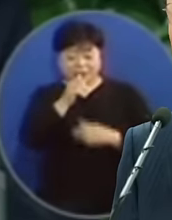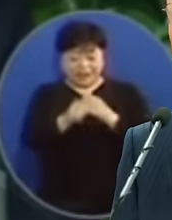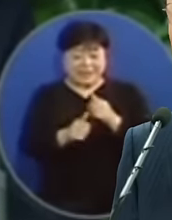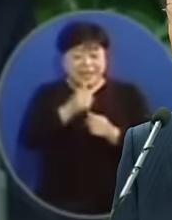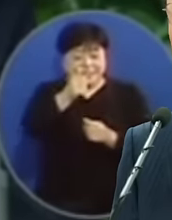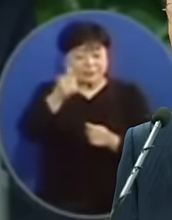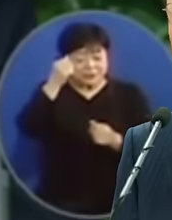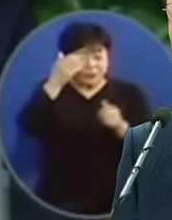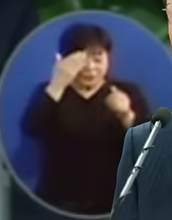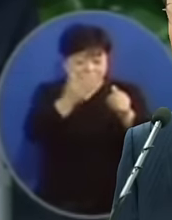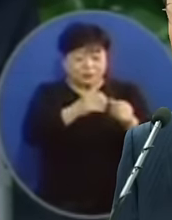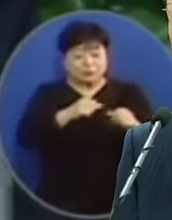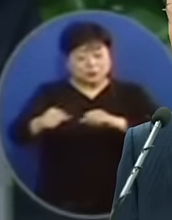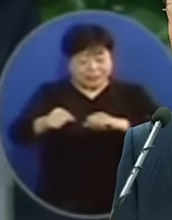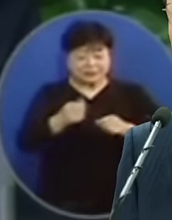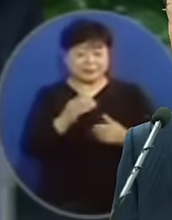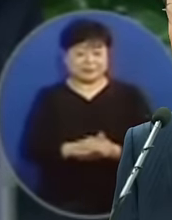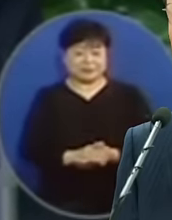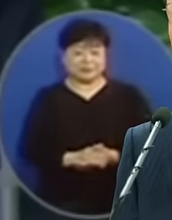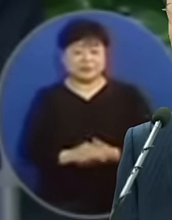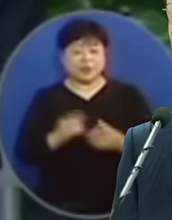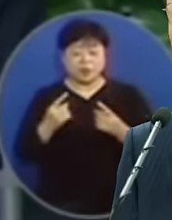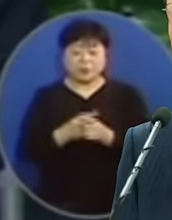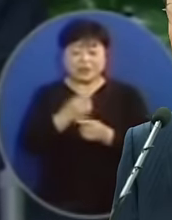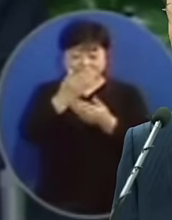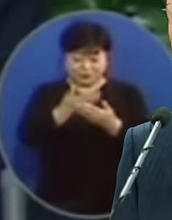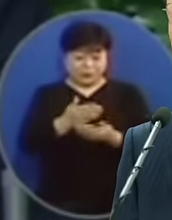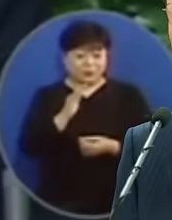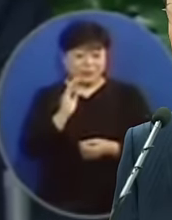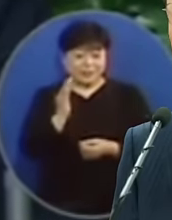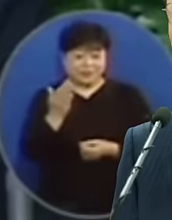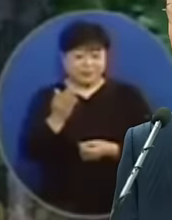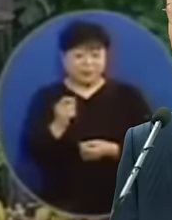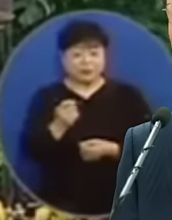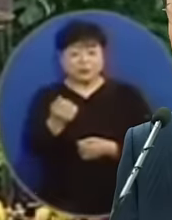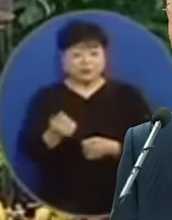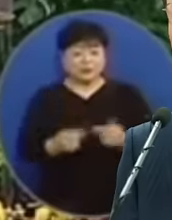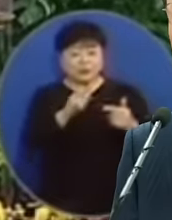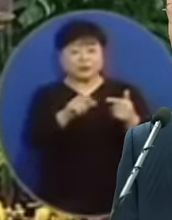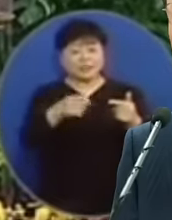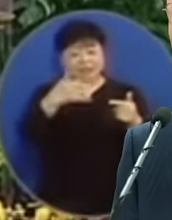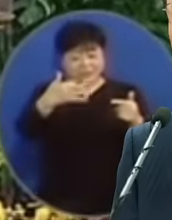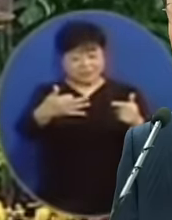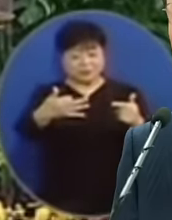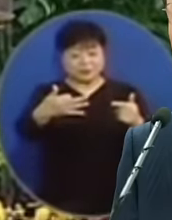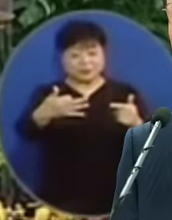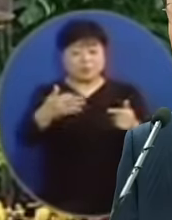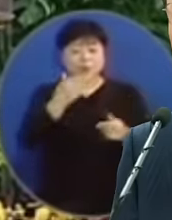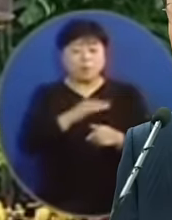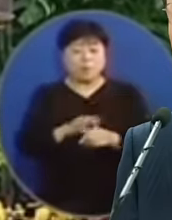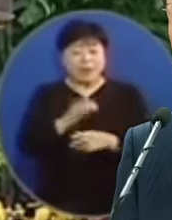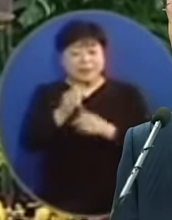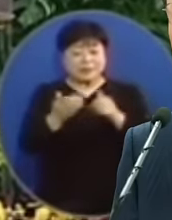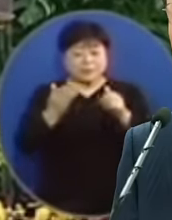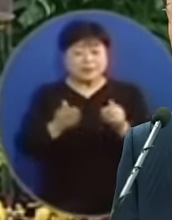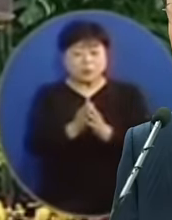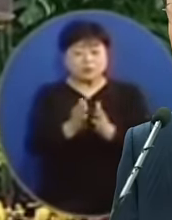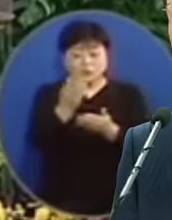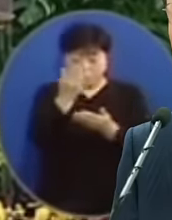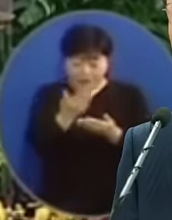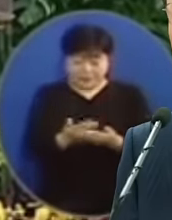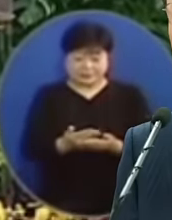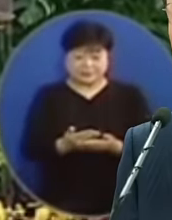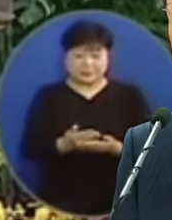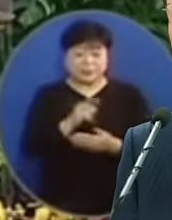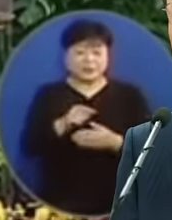하나님이 성령을 운행시켜서 우리를 변화시키는 것입니다. 고린도전서 6장 19절로 20절에 너희 몸은 너희가 하나님께로부터 받은 바